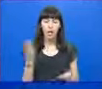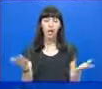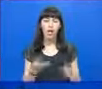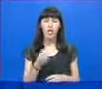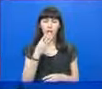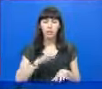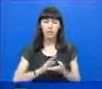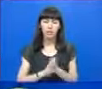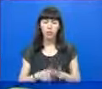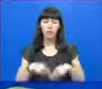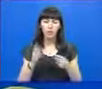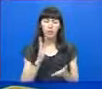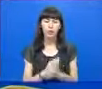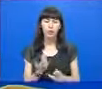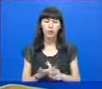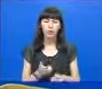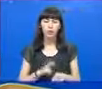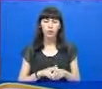жақсы жағдайлар жасауда.